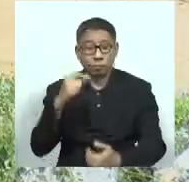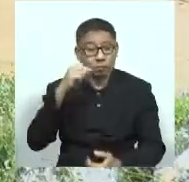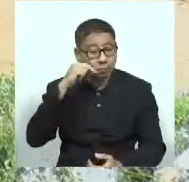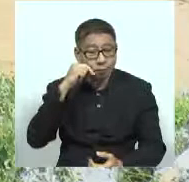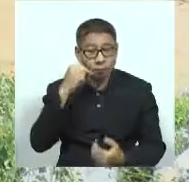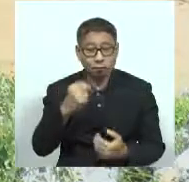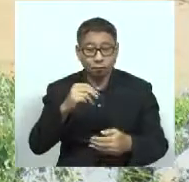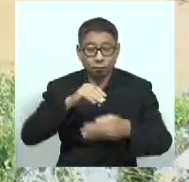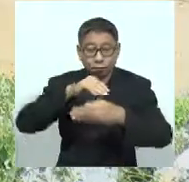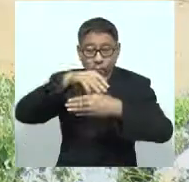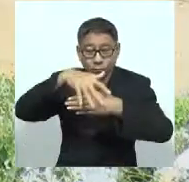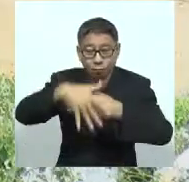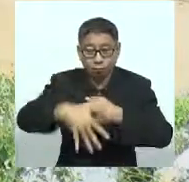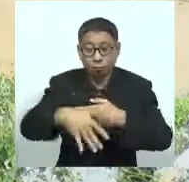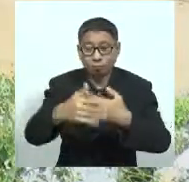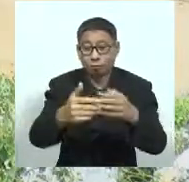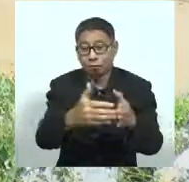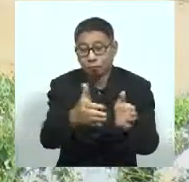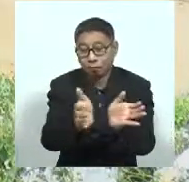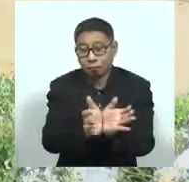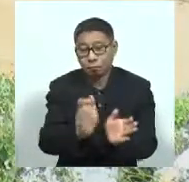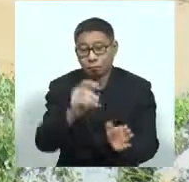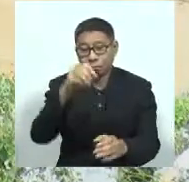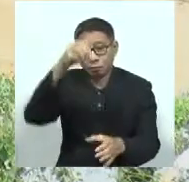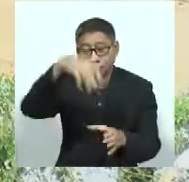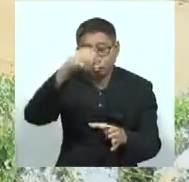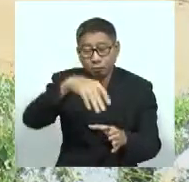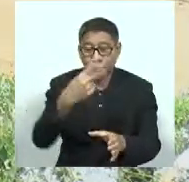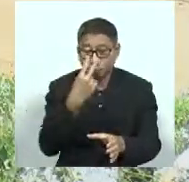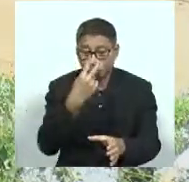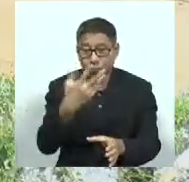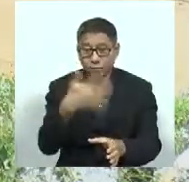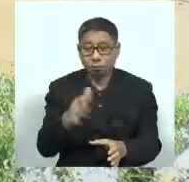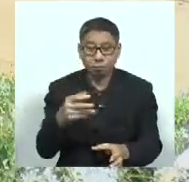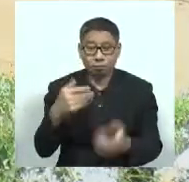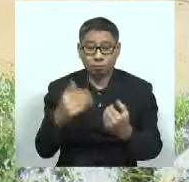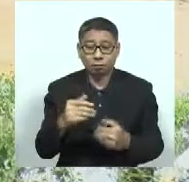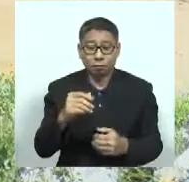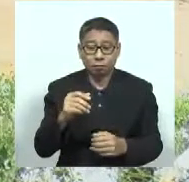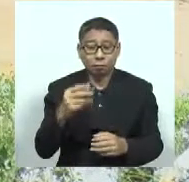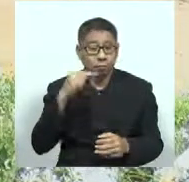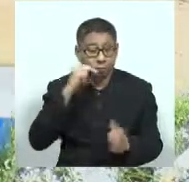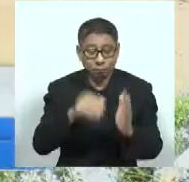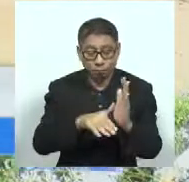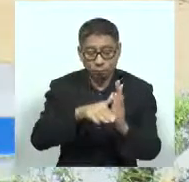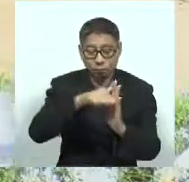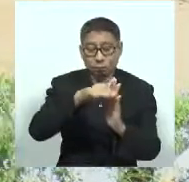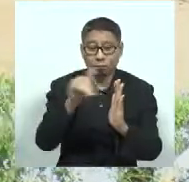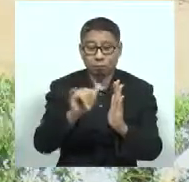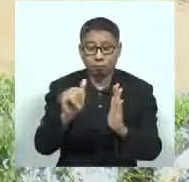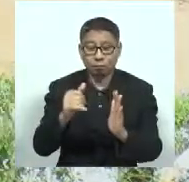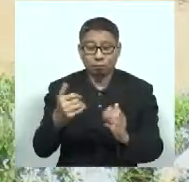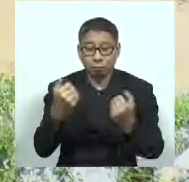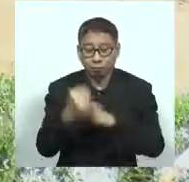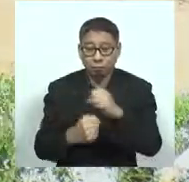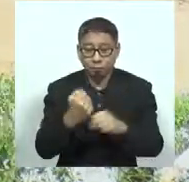ยังไม่ได้เข้าเขื่อนเลยครับแม้แต่ฝนตกมาค่อนข้างเยอะตามที่เราเห็นแล้วปริมาณน้ำยังไม่ขึ้นแสดงให้เห็นว่าปีนี้ค่อนข้างร้